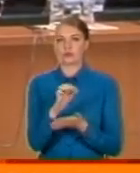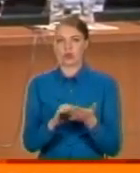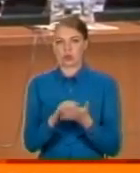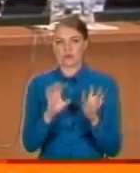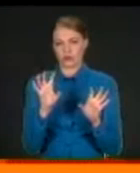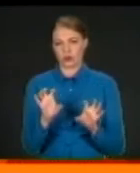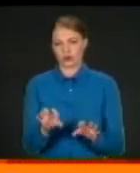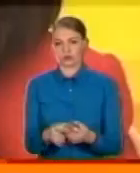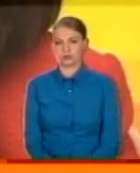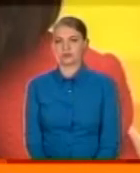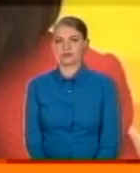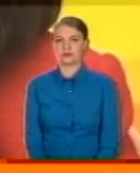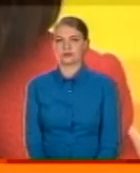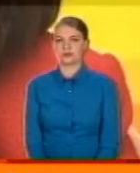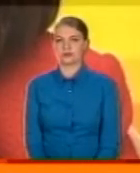кодексу.